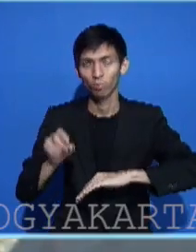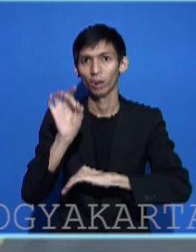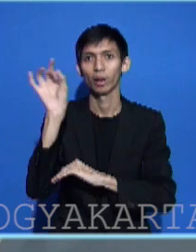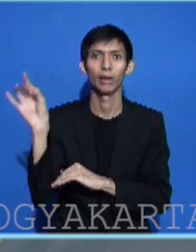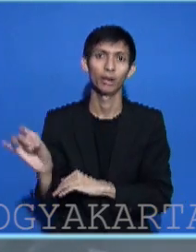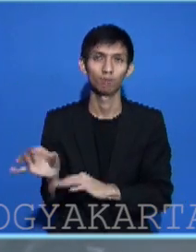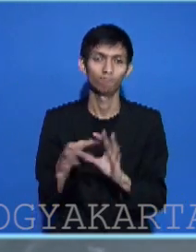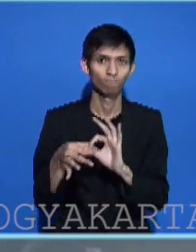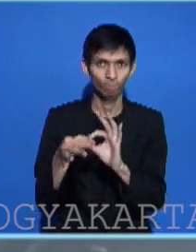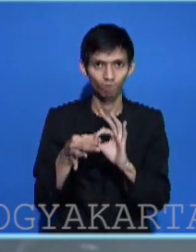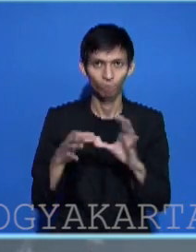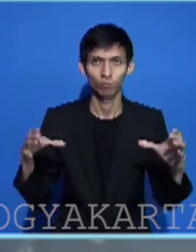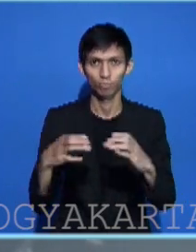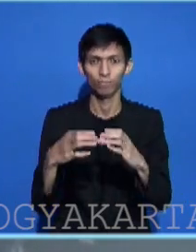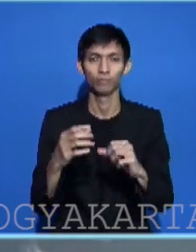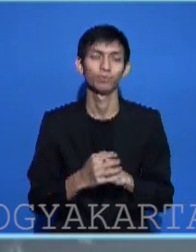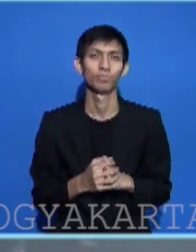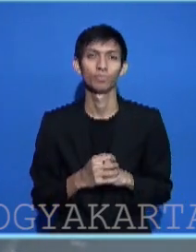Agung Nugroho